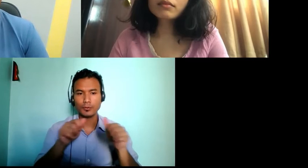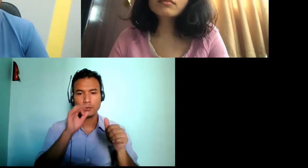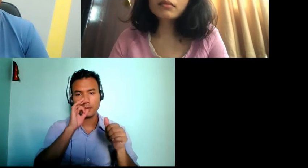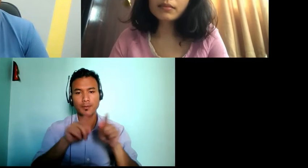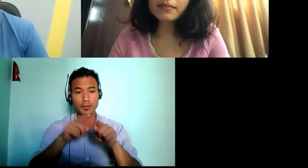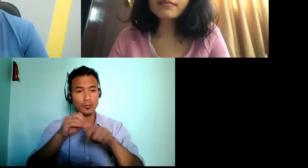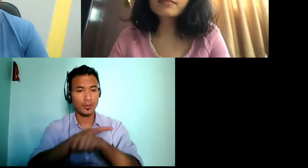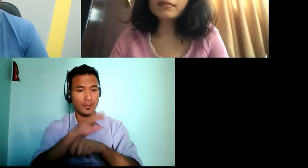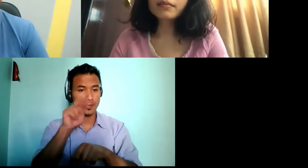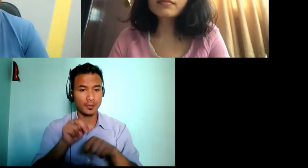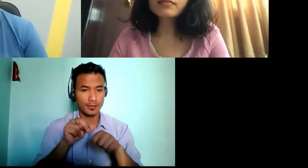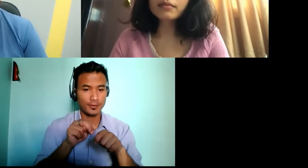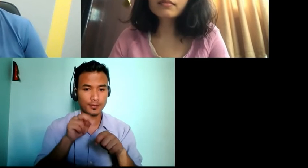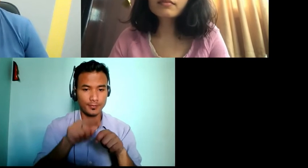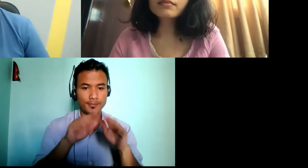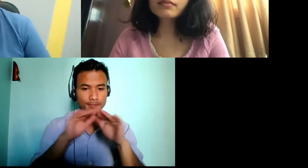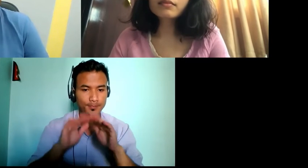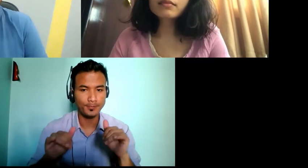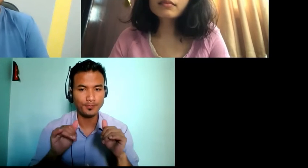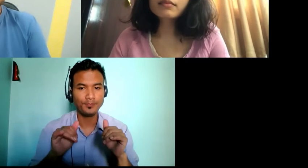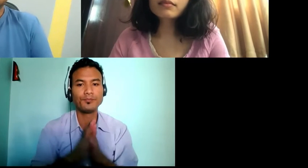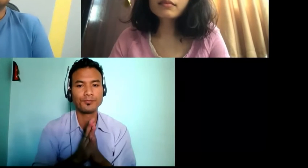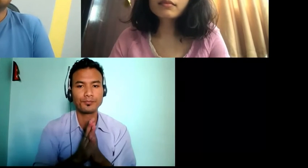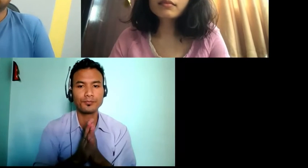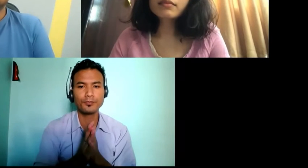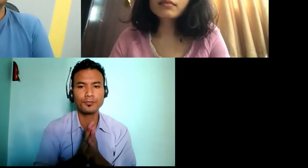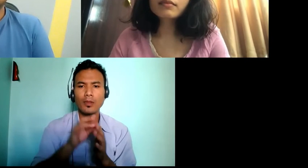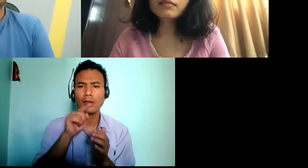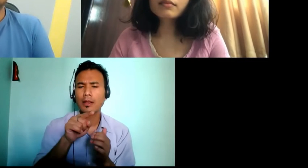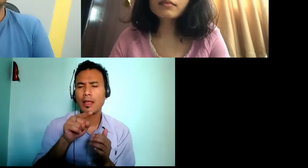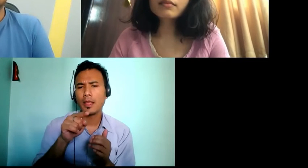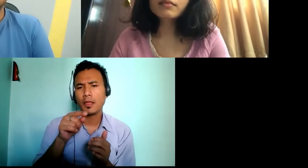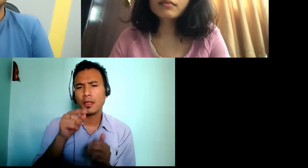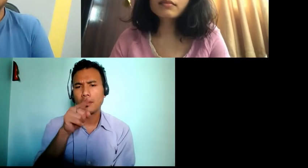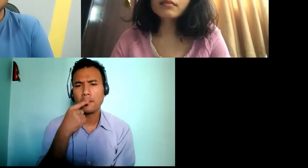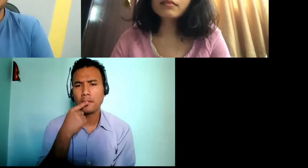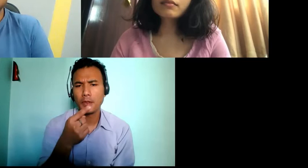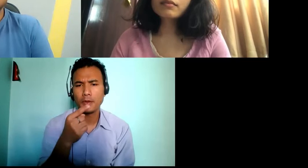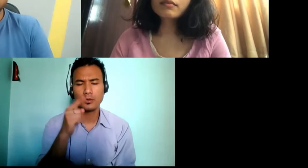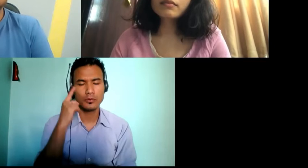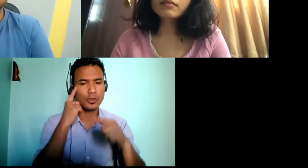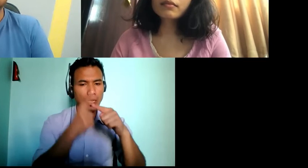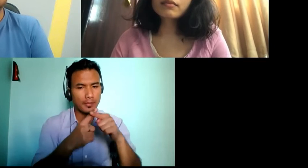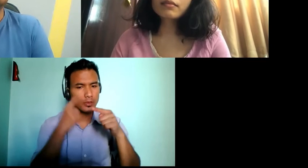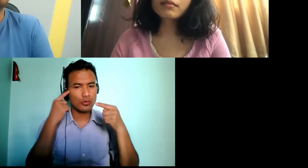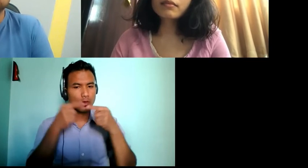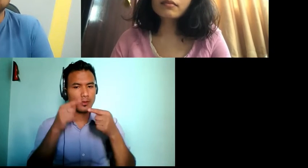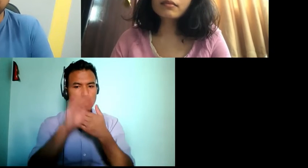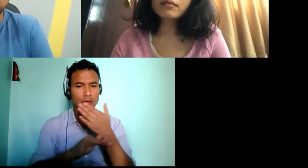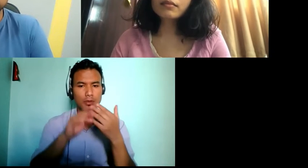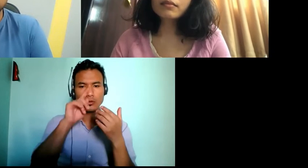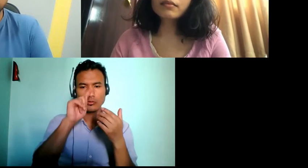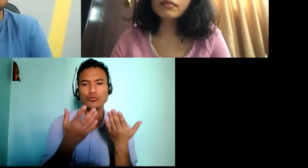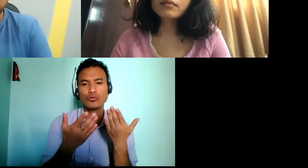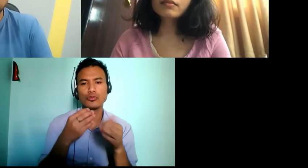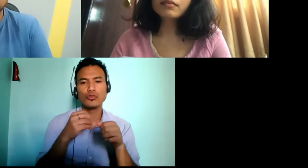पनि फरक फरक पार्ने, इन्ट्रेस्ट पनि फरक फरक भएको कारणले गर्दाखेरि, तर यसलाई अब तपाईँले भन्नुहोस् न एउटा सकारात्मक र नकारात्मक हिसाबले कस्तो कस्तो तपाईँको